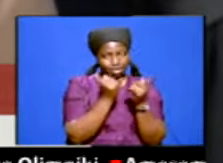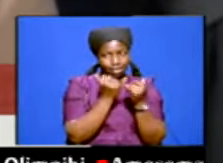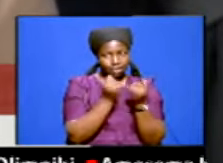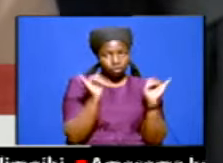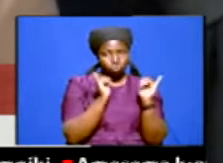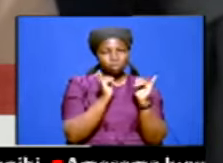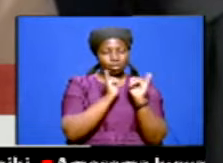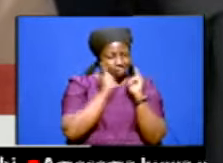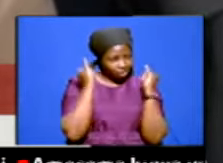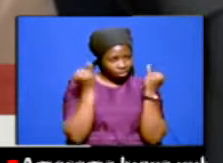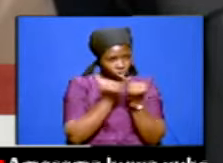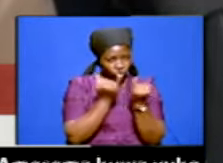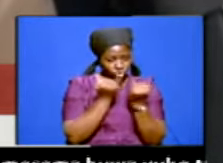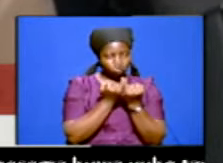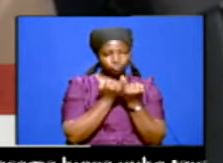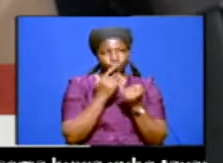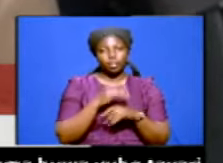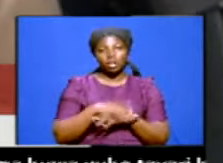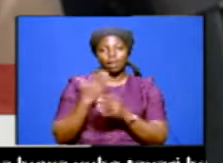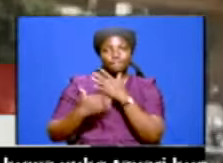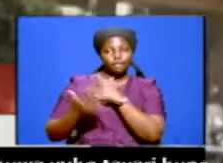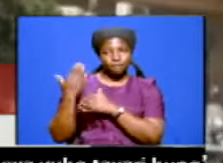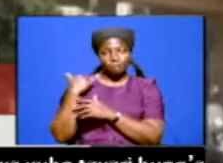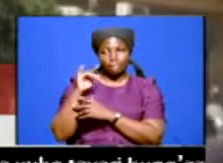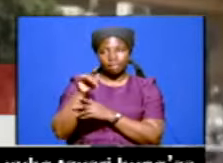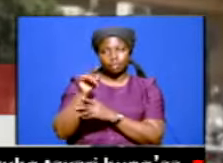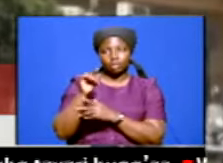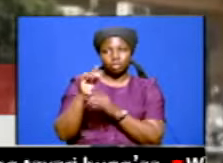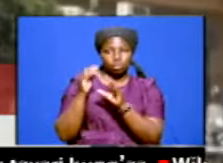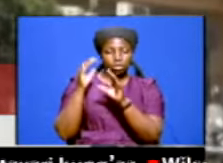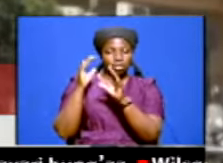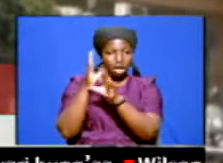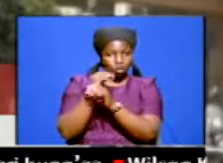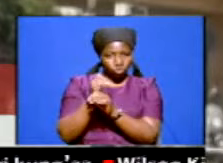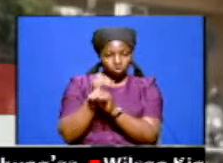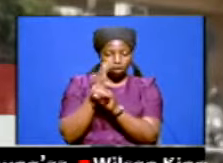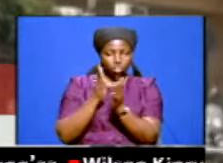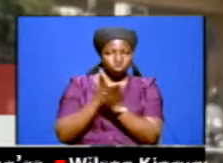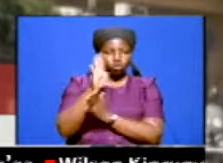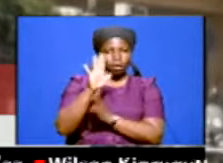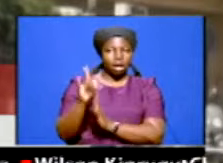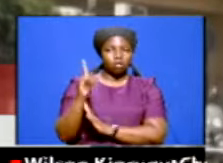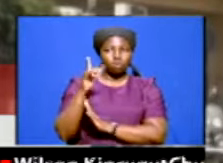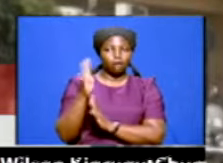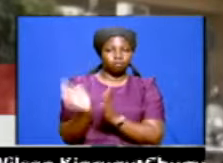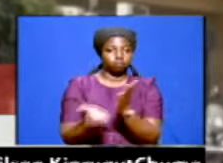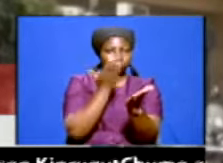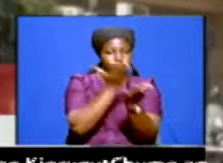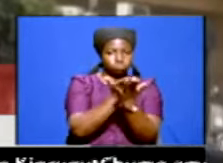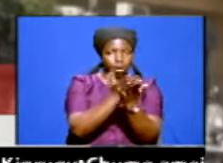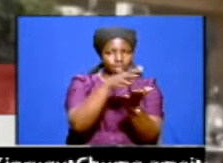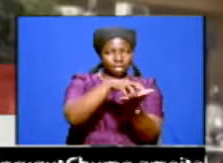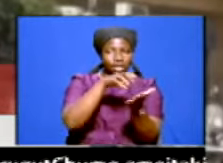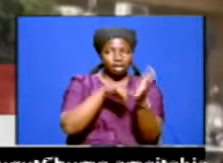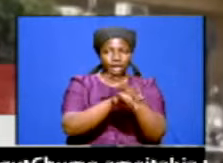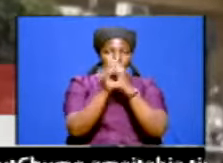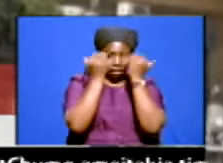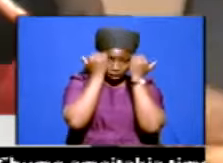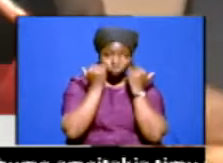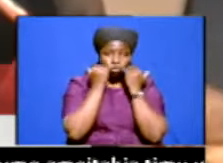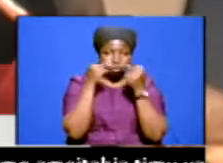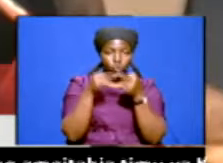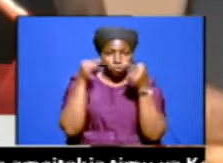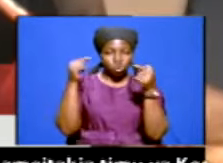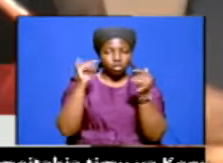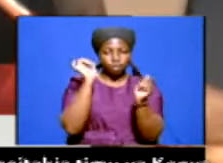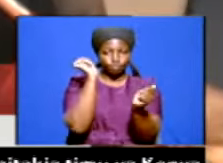hicho kupitia mawakili wake kiliwasilisha kesi mahakamani kupinga hatua hiyo ya idara ya ujasusi ya kuwakamata majaji hao